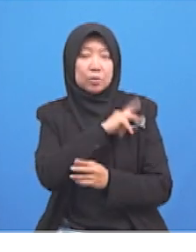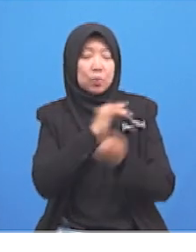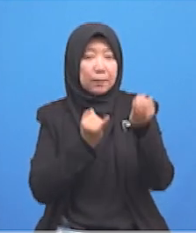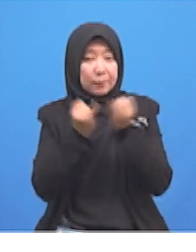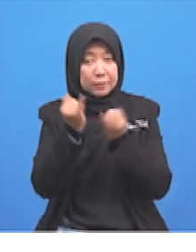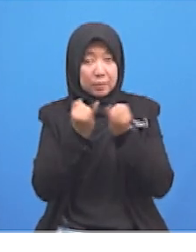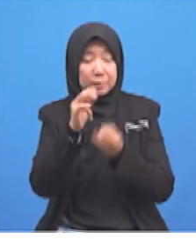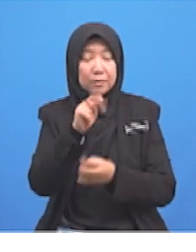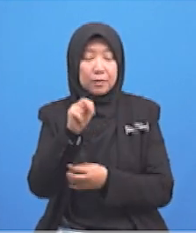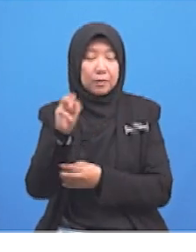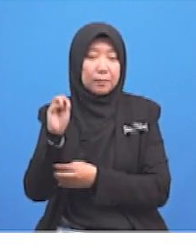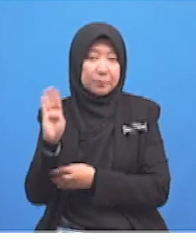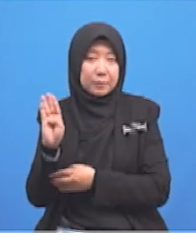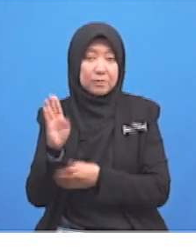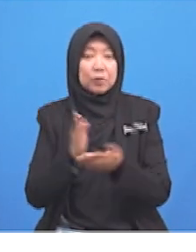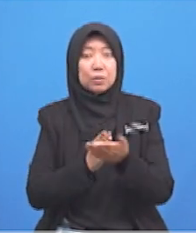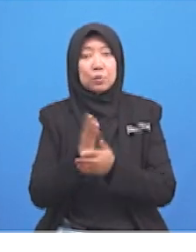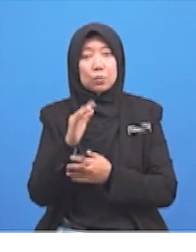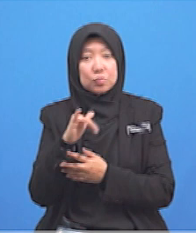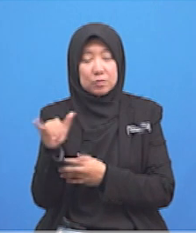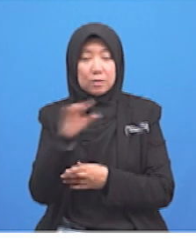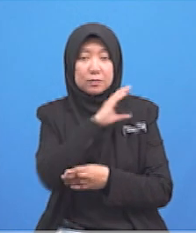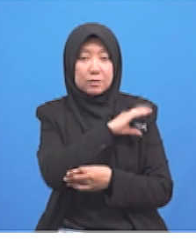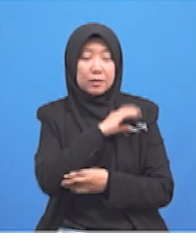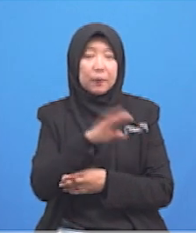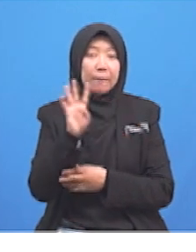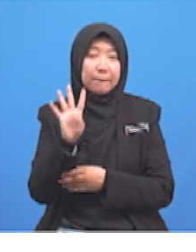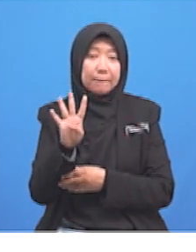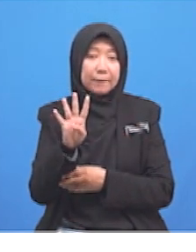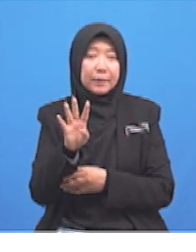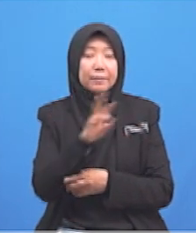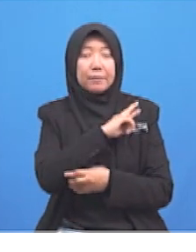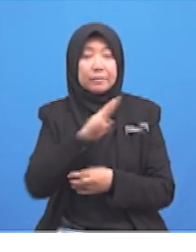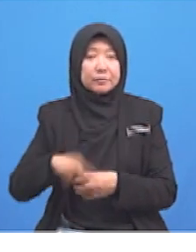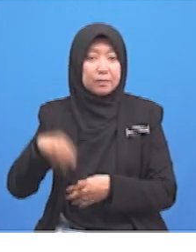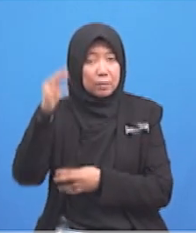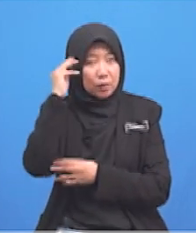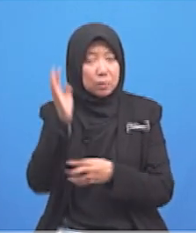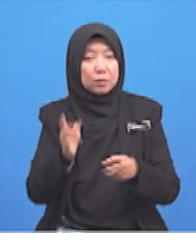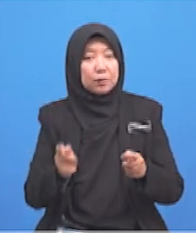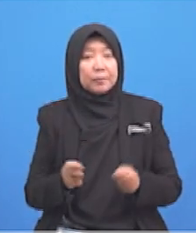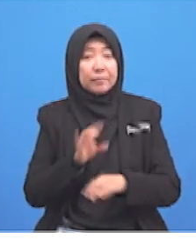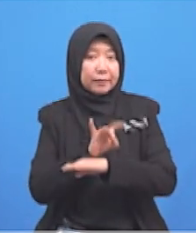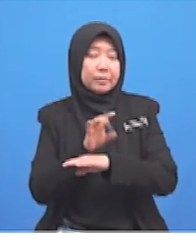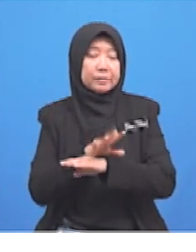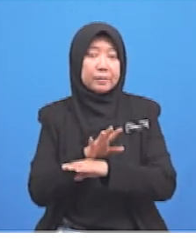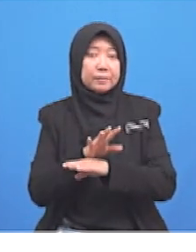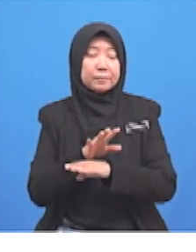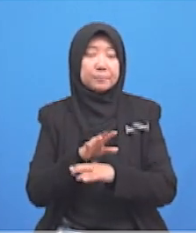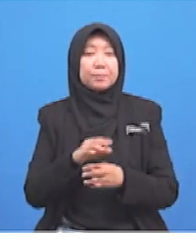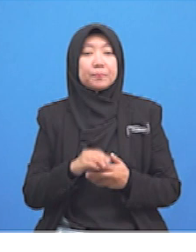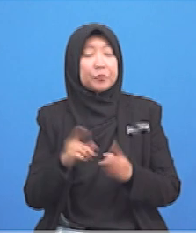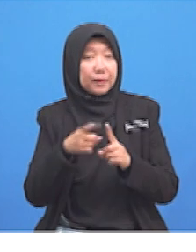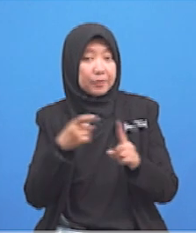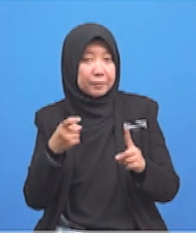Bersekutu. Seterusnya, ciri yang keempat, Raja-Raja Melayu menerima nasihat daripada